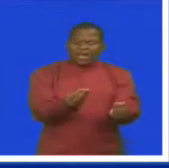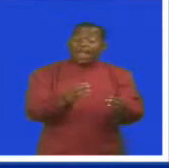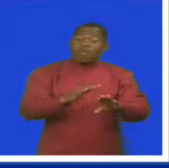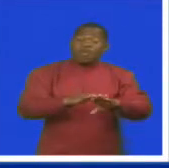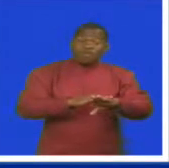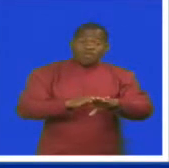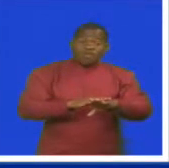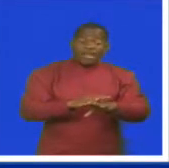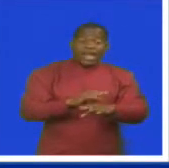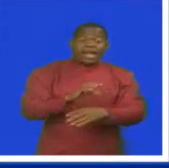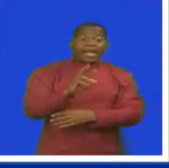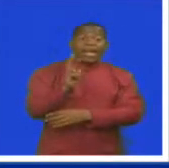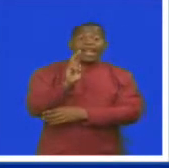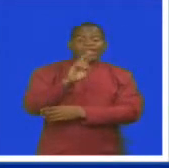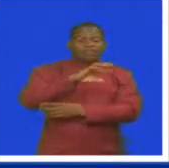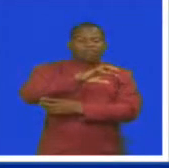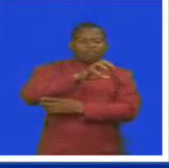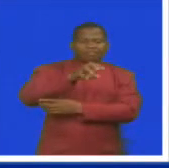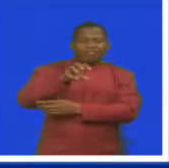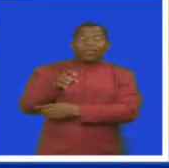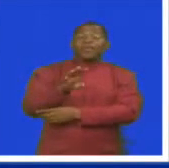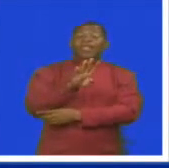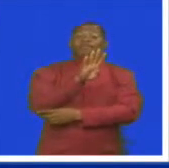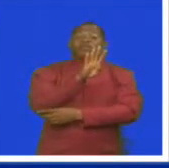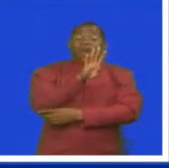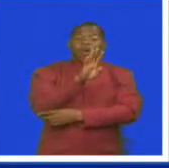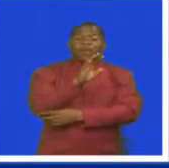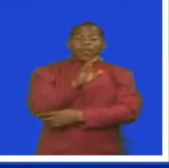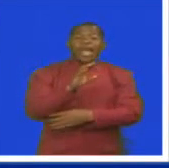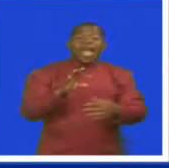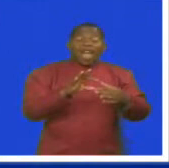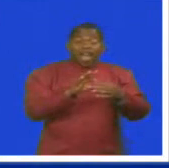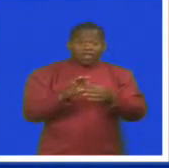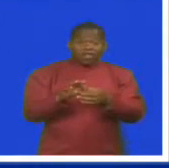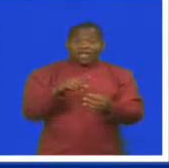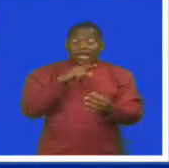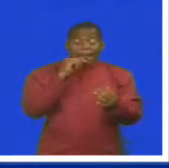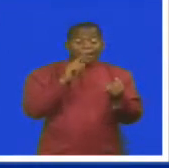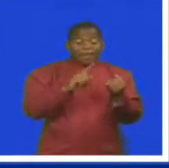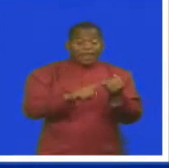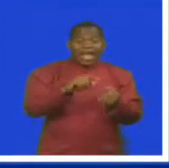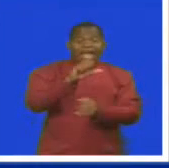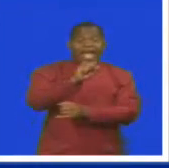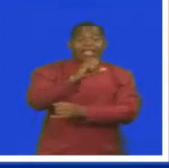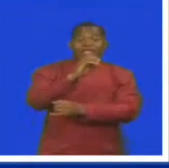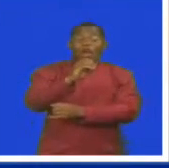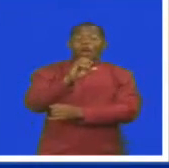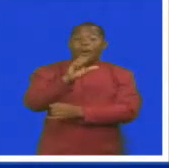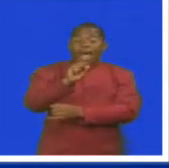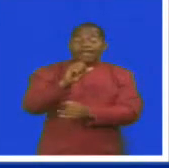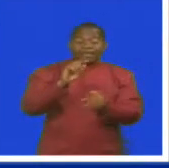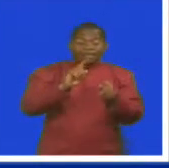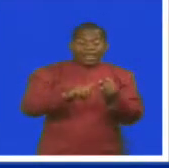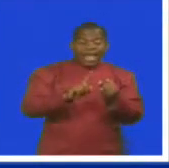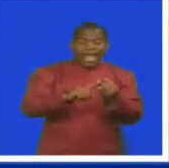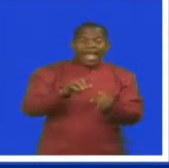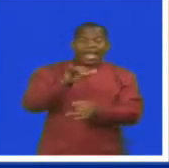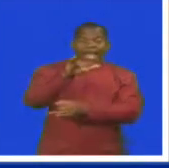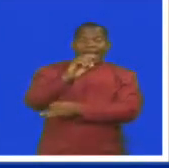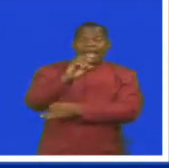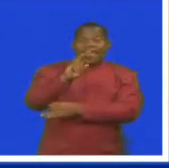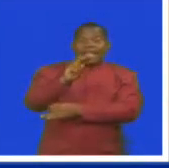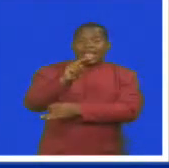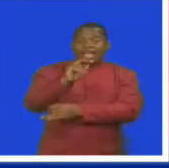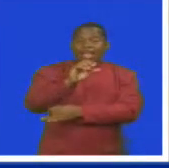letine. Letinhlangano tifaka ekhathi yeSOS, iYoung Heroes kanye neNazarene Compassionate Ministries.